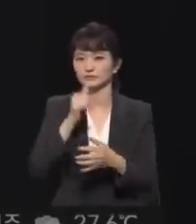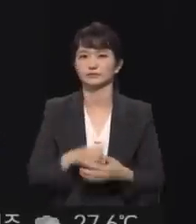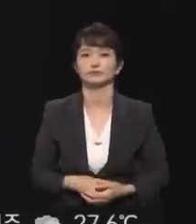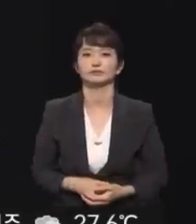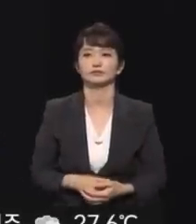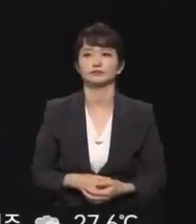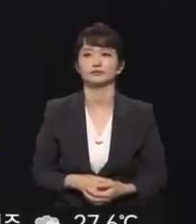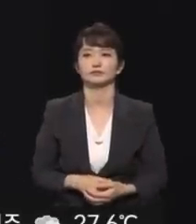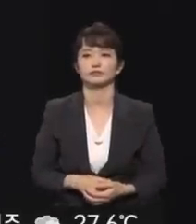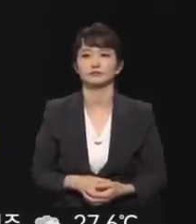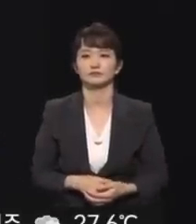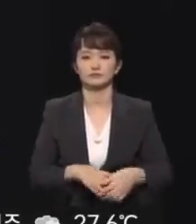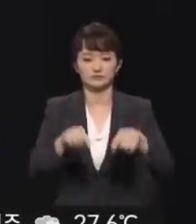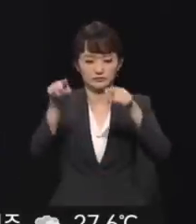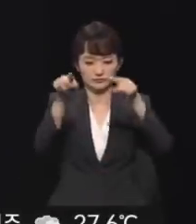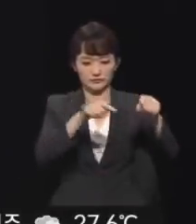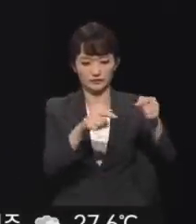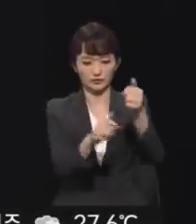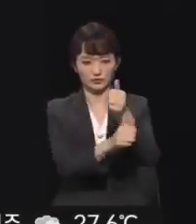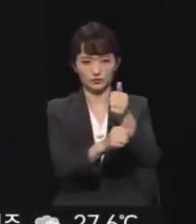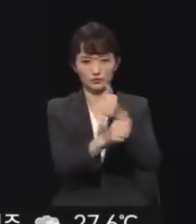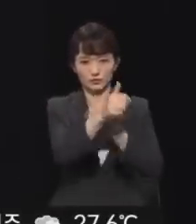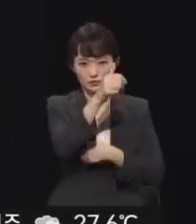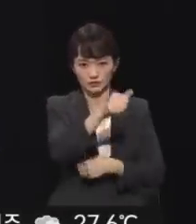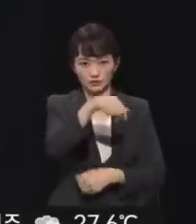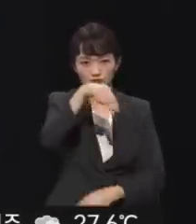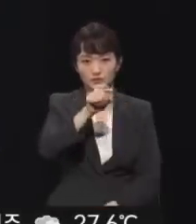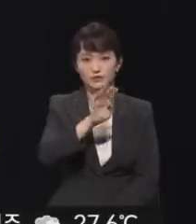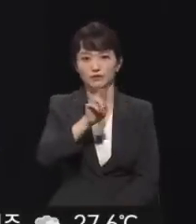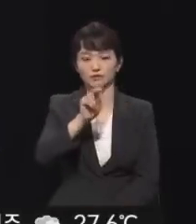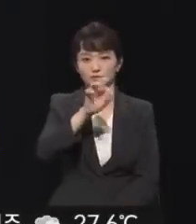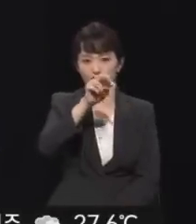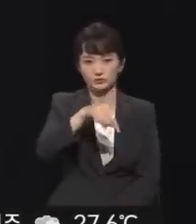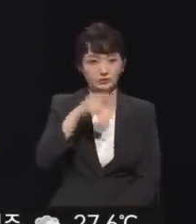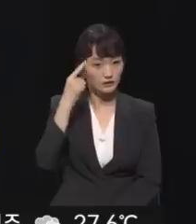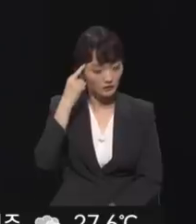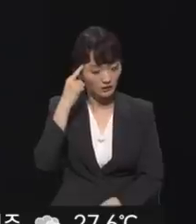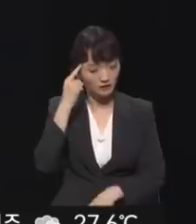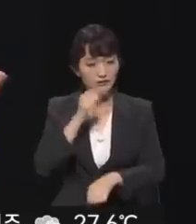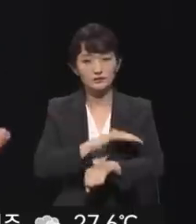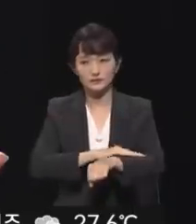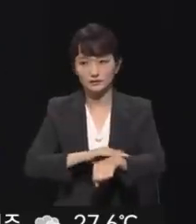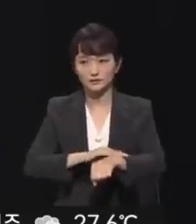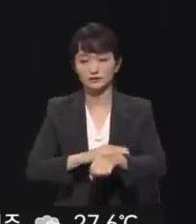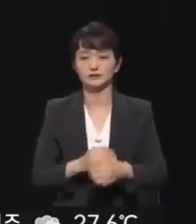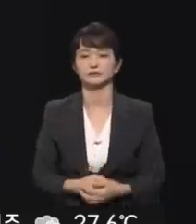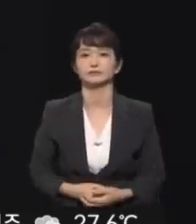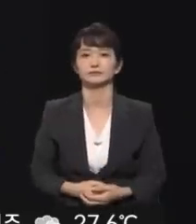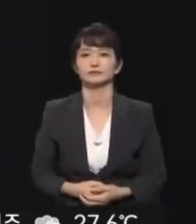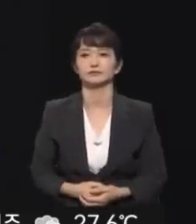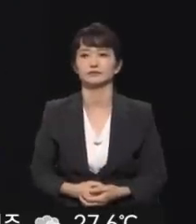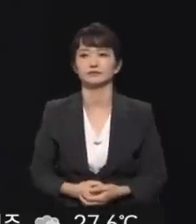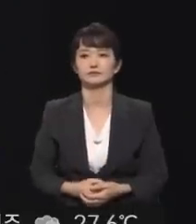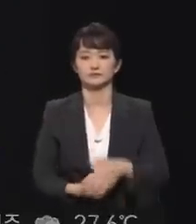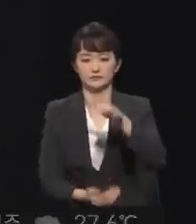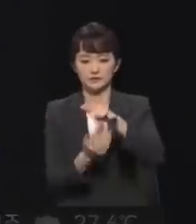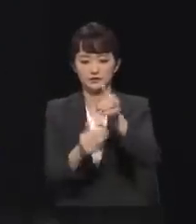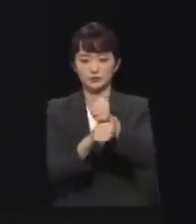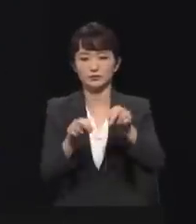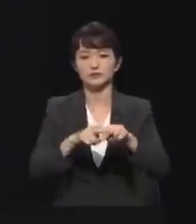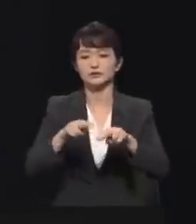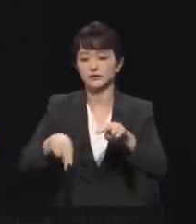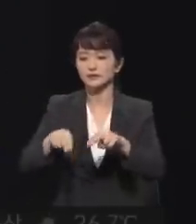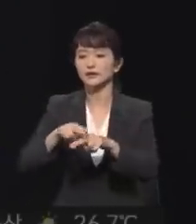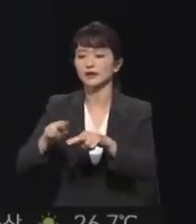의장이 잘 판단 하셨다는 생각이 들더라구요 그때 그렇게 얘기 하셨잖아요 제거를 사퇴하고 공석이 되면 전국위원회